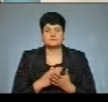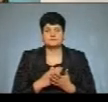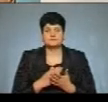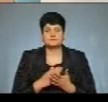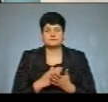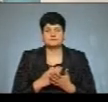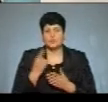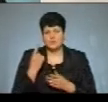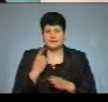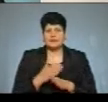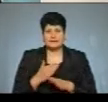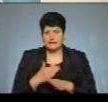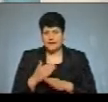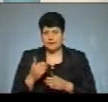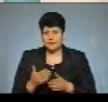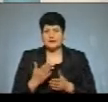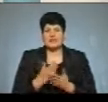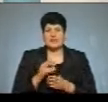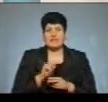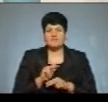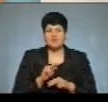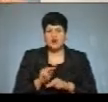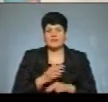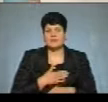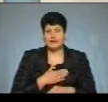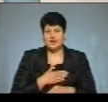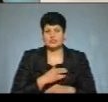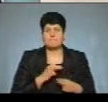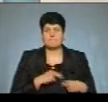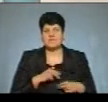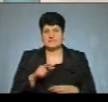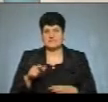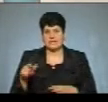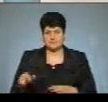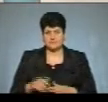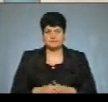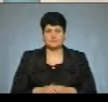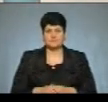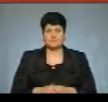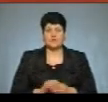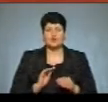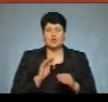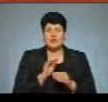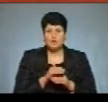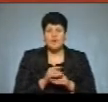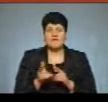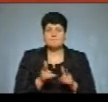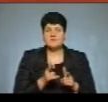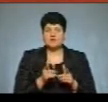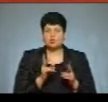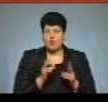значить, одним з етапом так, є навчання наших працівників. Додаткова підготовка,